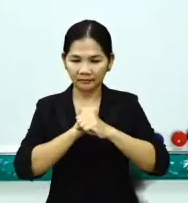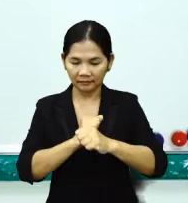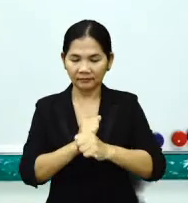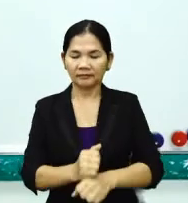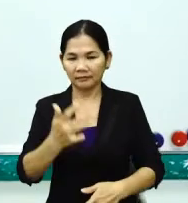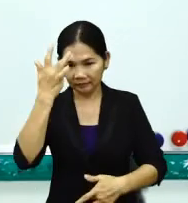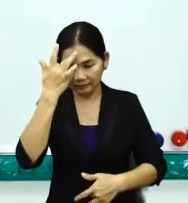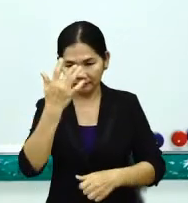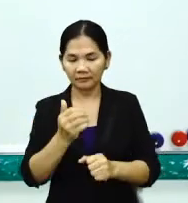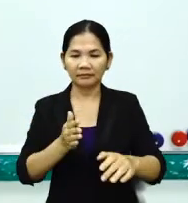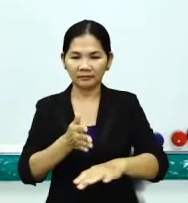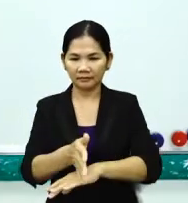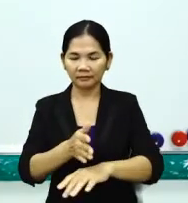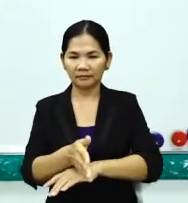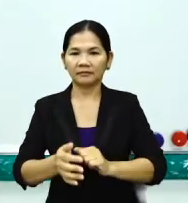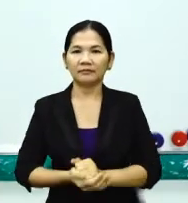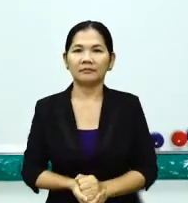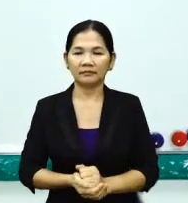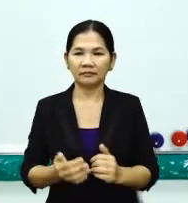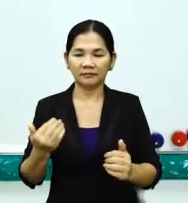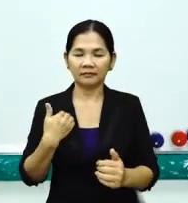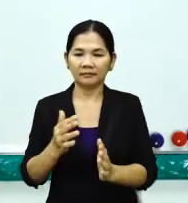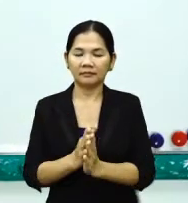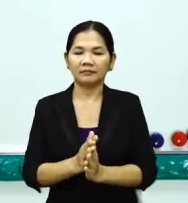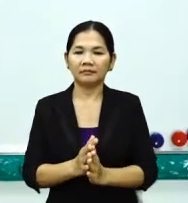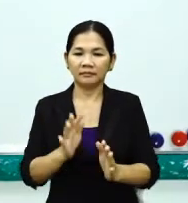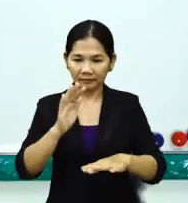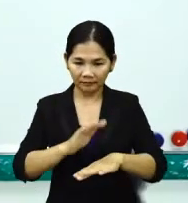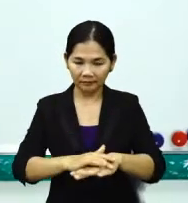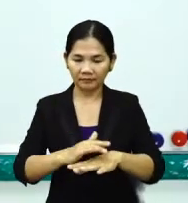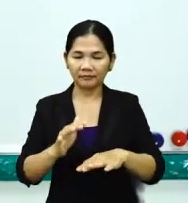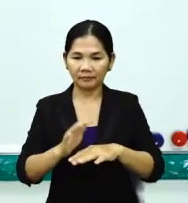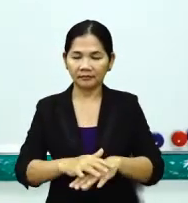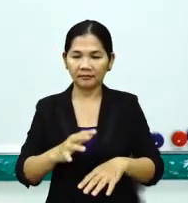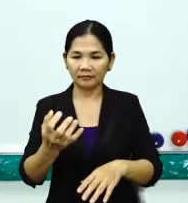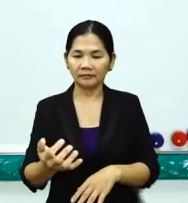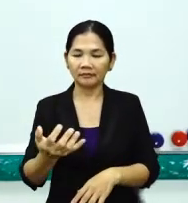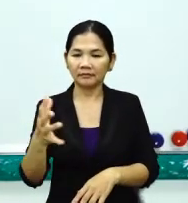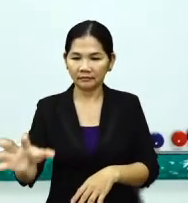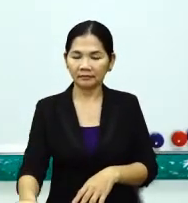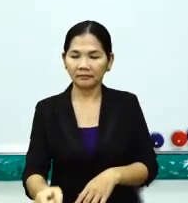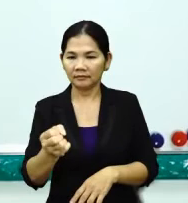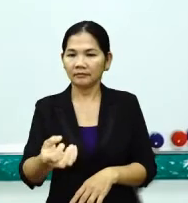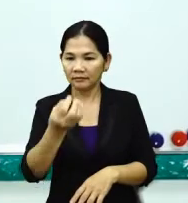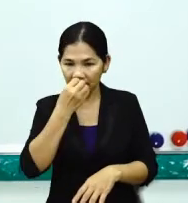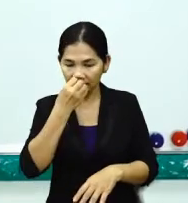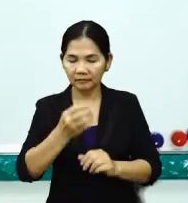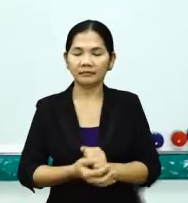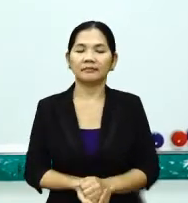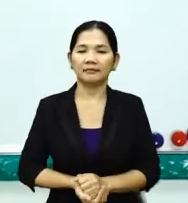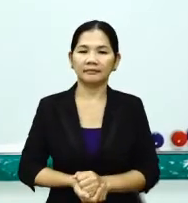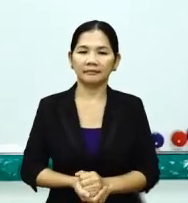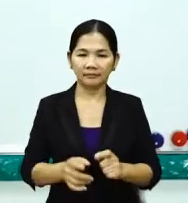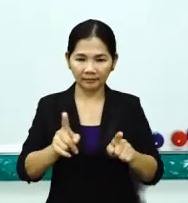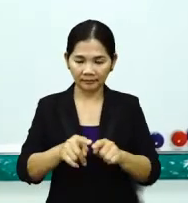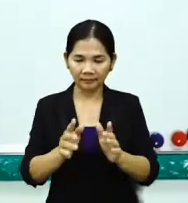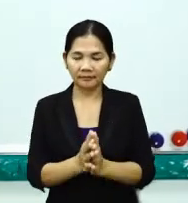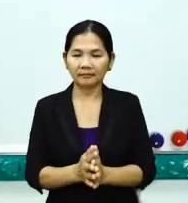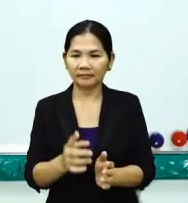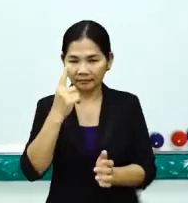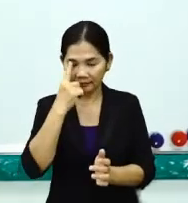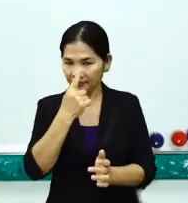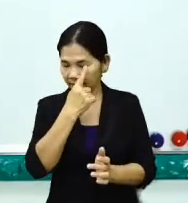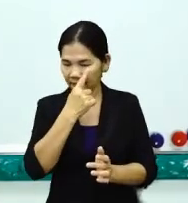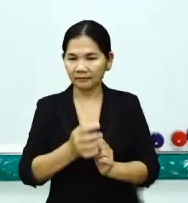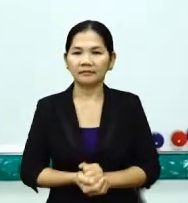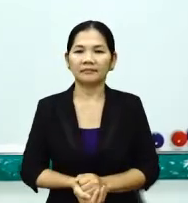ở chìa phát bí chùm người chlo nè nì Chà môn nàng con dọc đại rồi bỏ con chọc căn nông chùm nấy dọc một bò đi phốt Chà rực ở dọc tập bà bó nàng cải